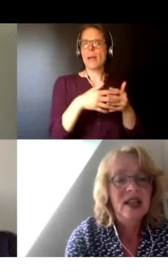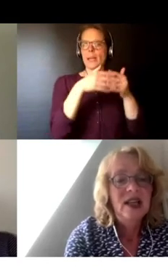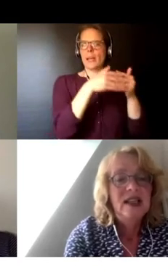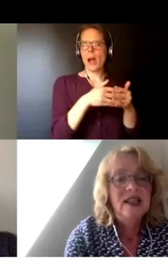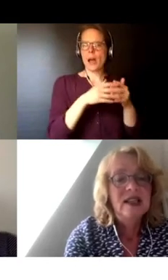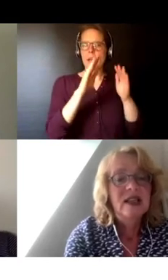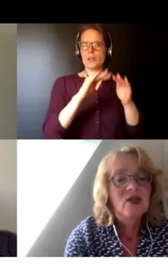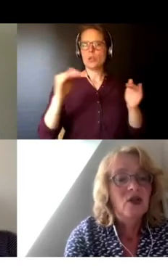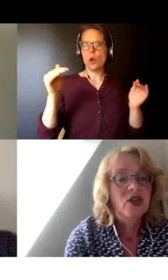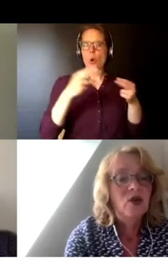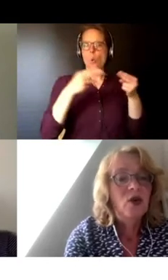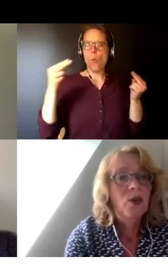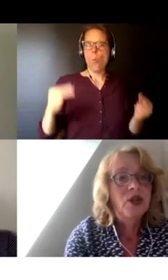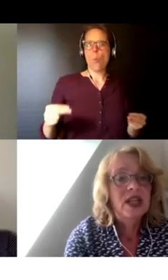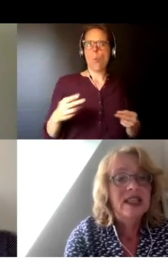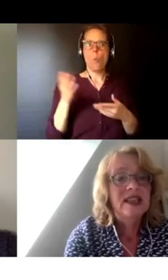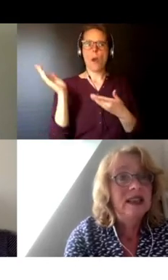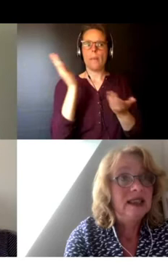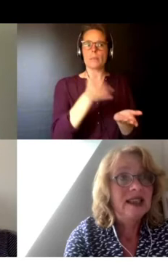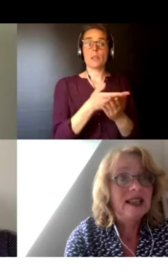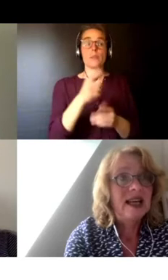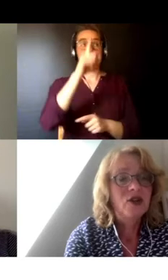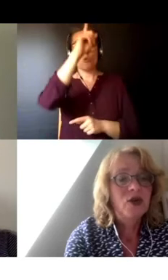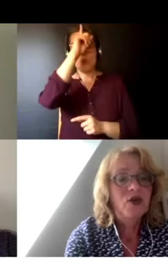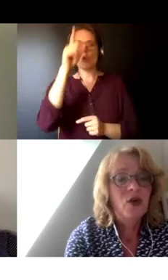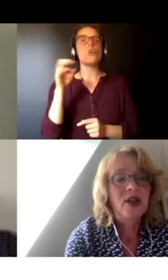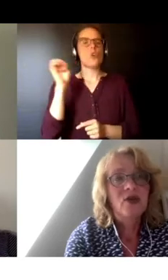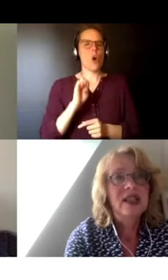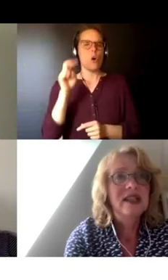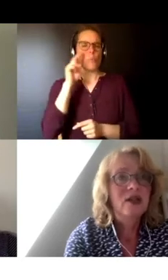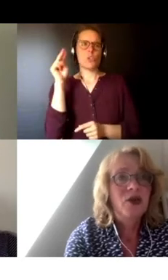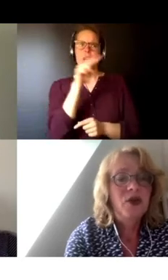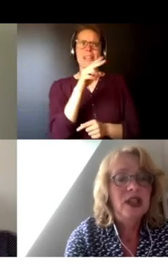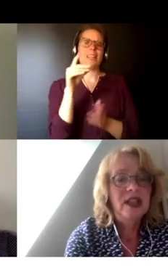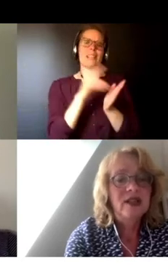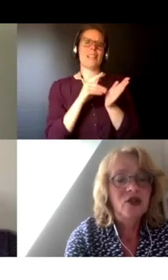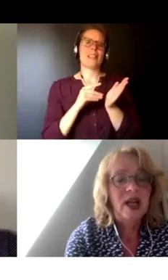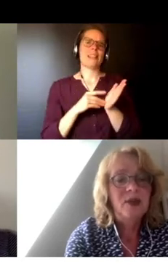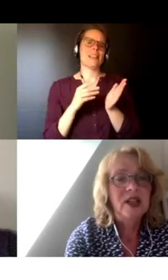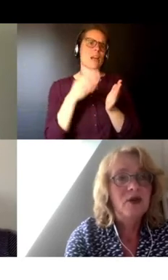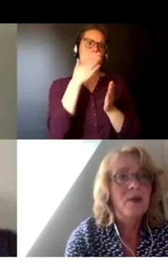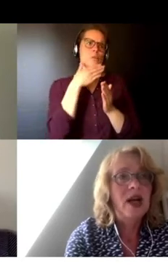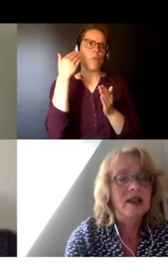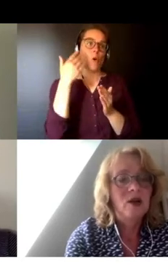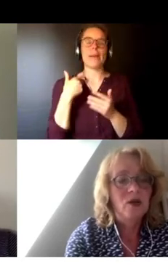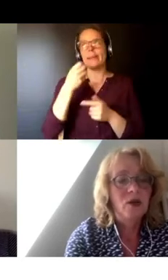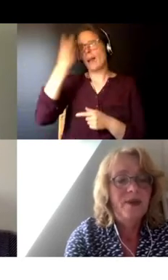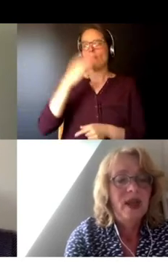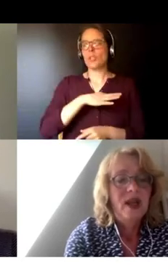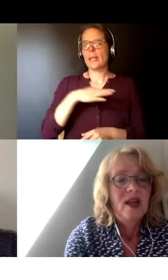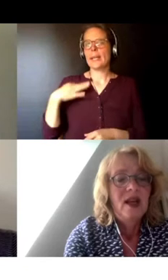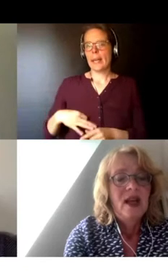sind. Diese sind aus deutscher und europäischer Sicht nicht sehr datenschutzfreundlich und das gilt natürlich für die chinesischen Anbieter auf dem Markt